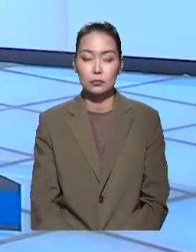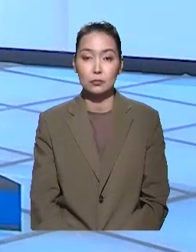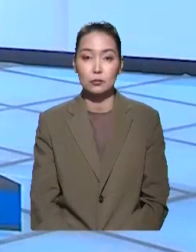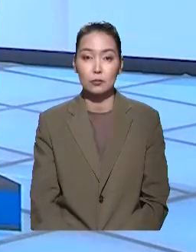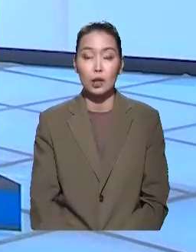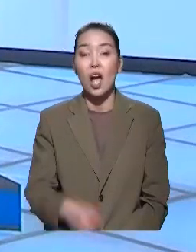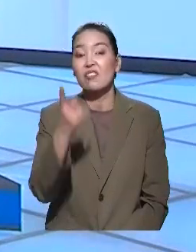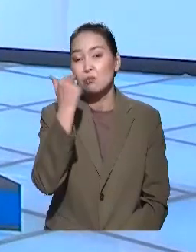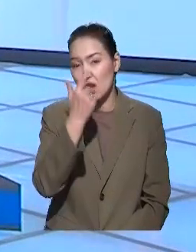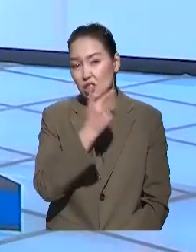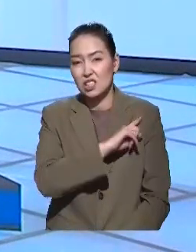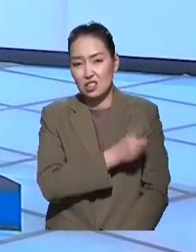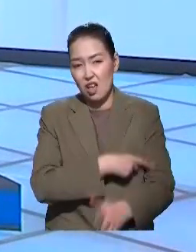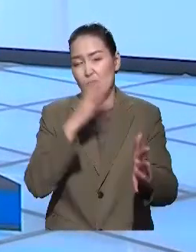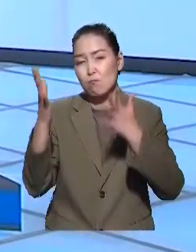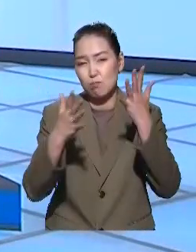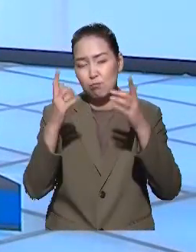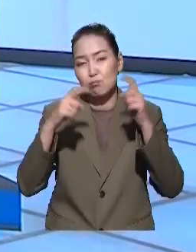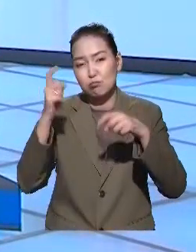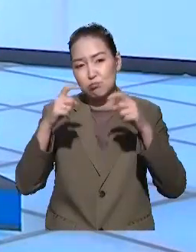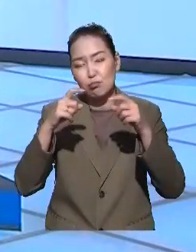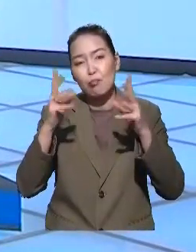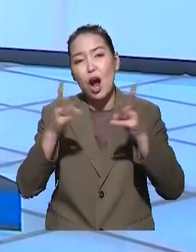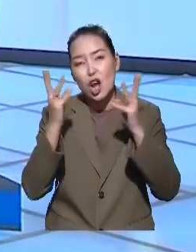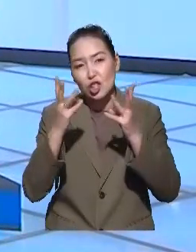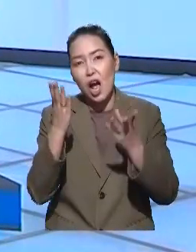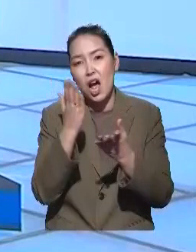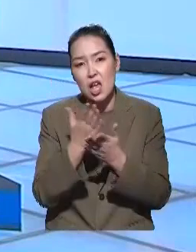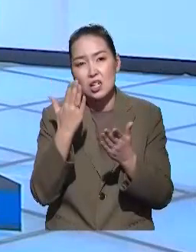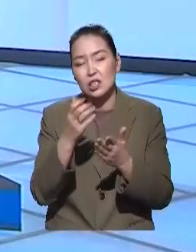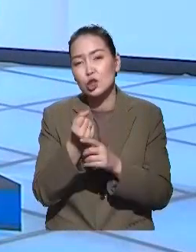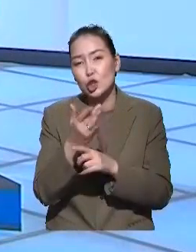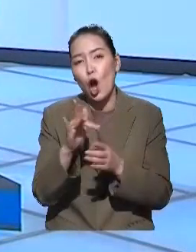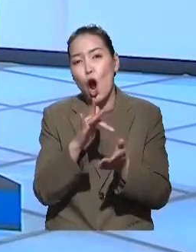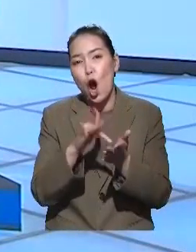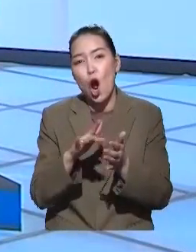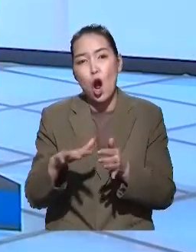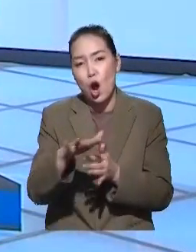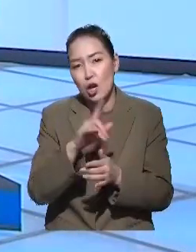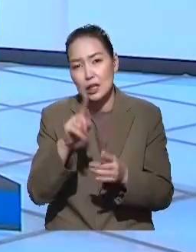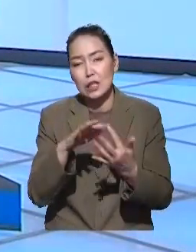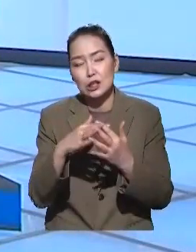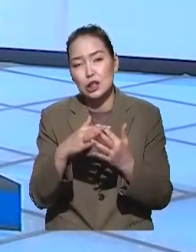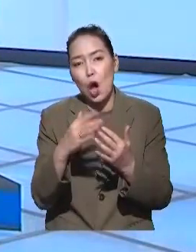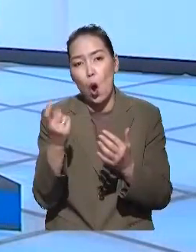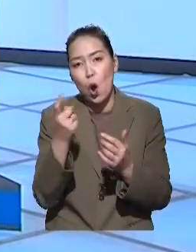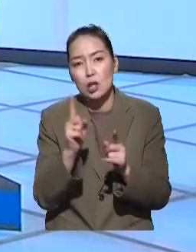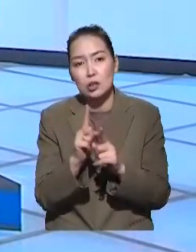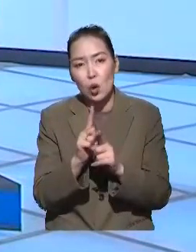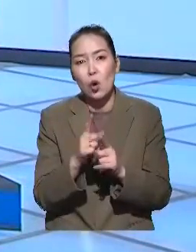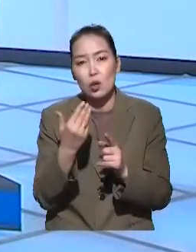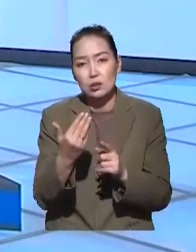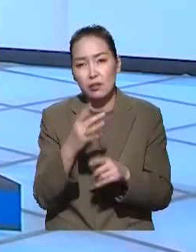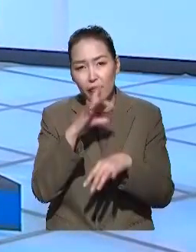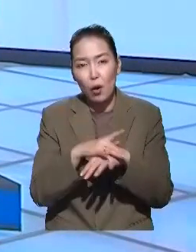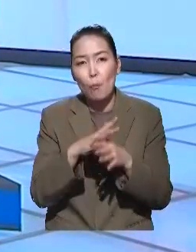А в Мексике бушуют лесные пожары. Пламенем охвачены сразу несколько городов страны. Горят также сельхозугодья. С начала недели выявлено больше 70